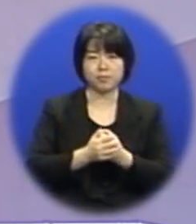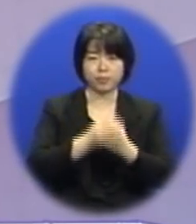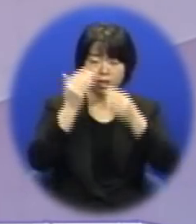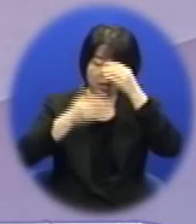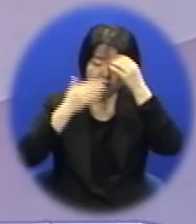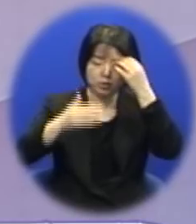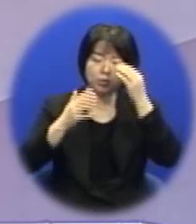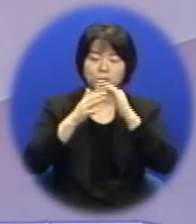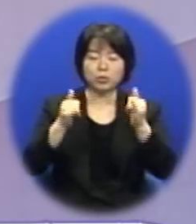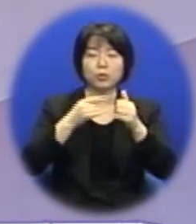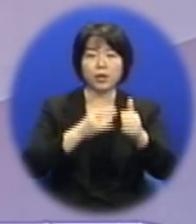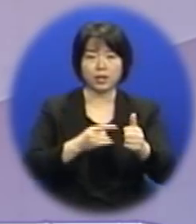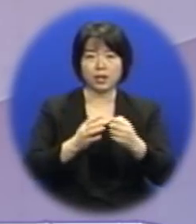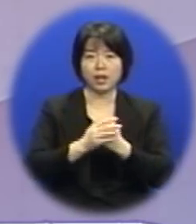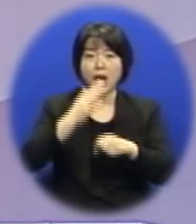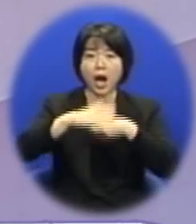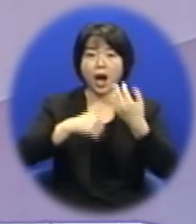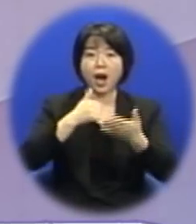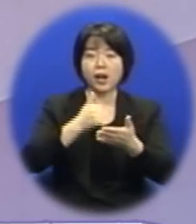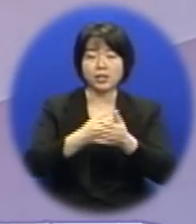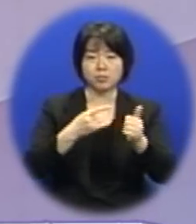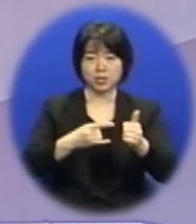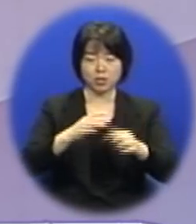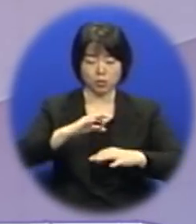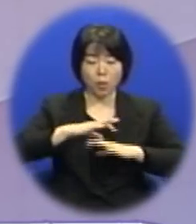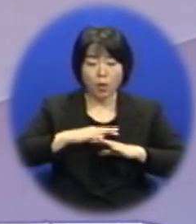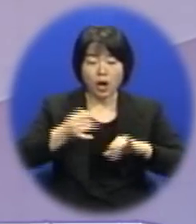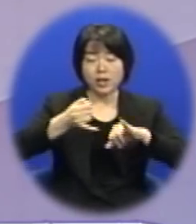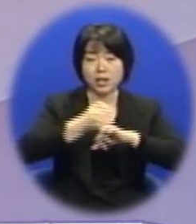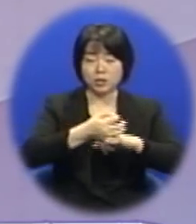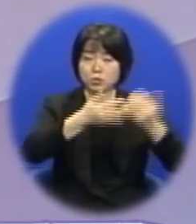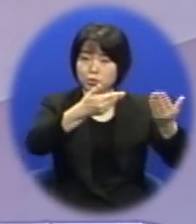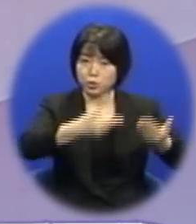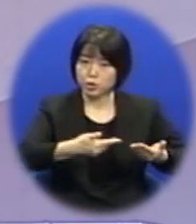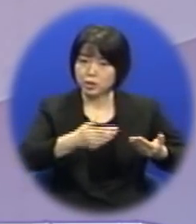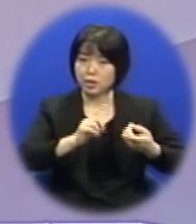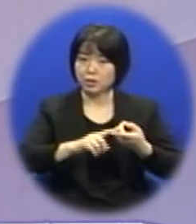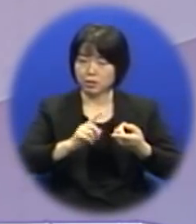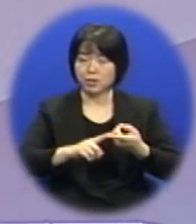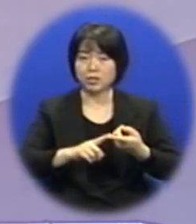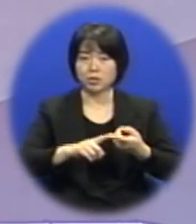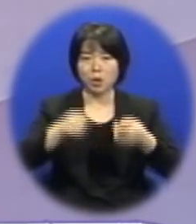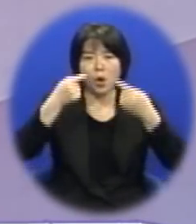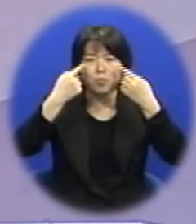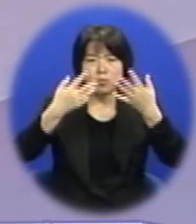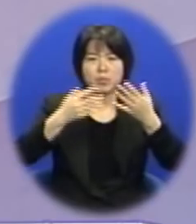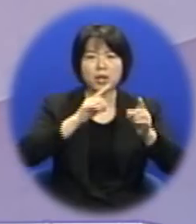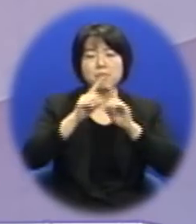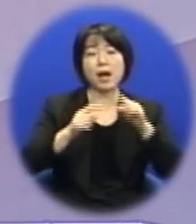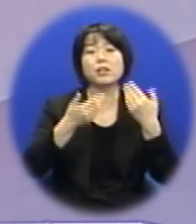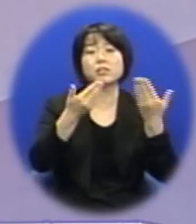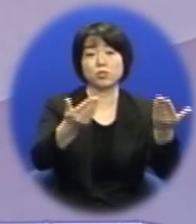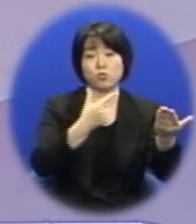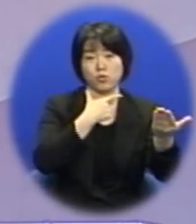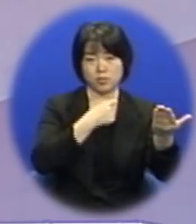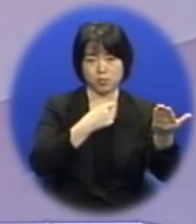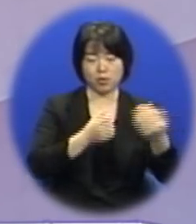성도들에게 하나님께서 놀라운 약속을 주시고 계시다는 것을 분명히 들려주고